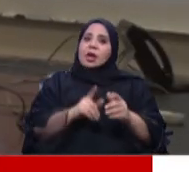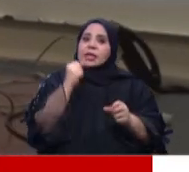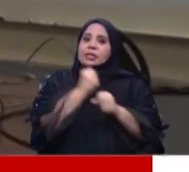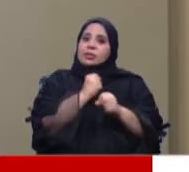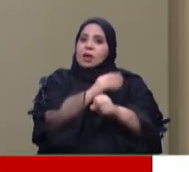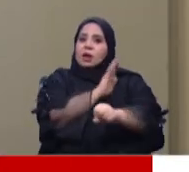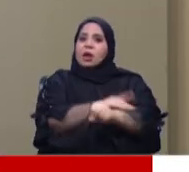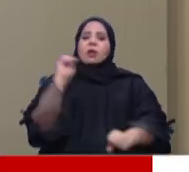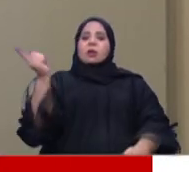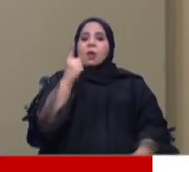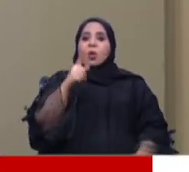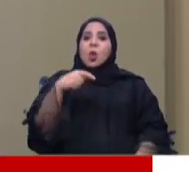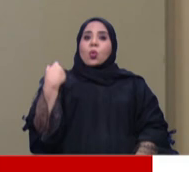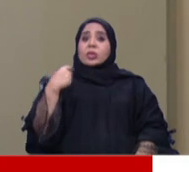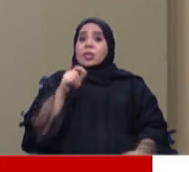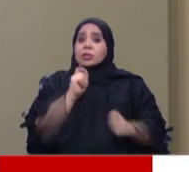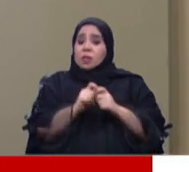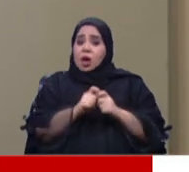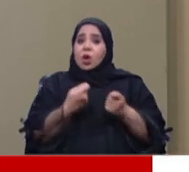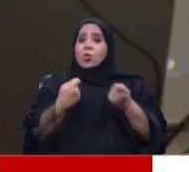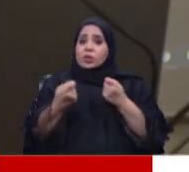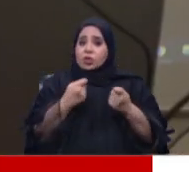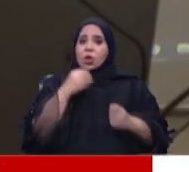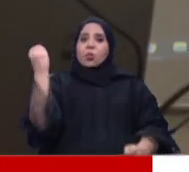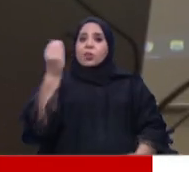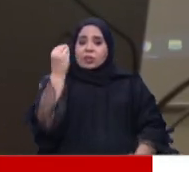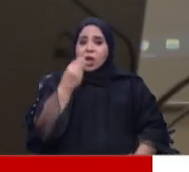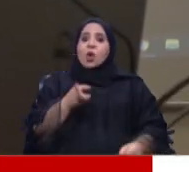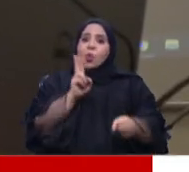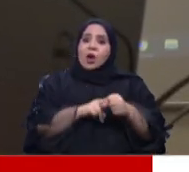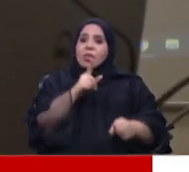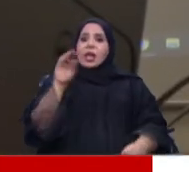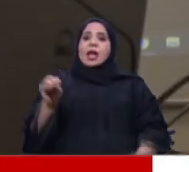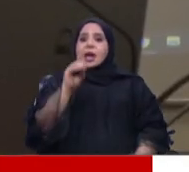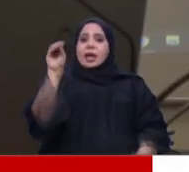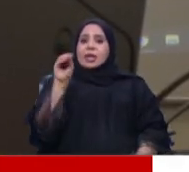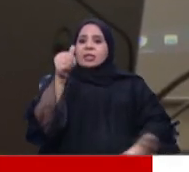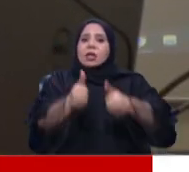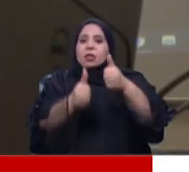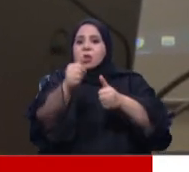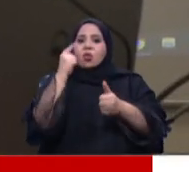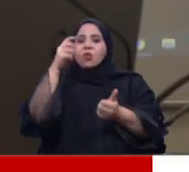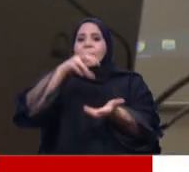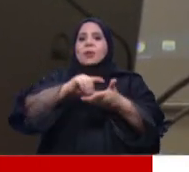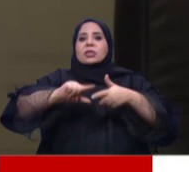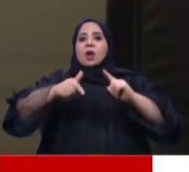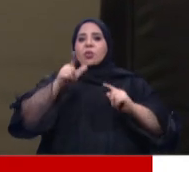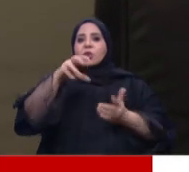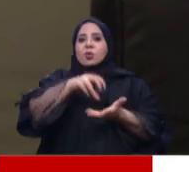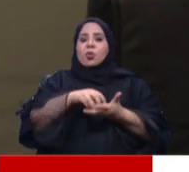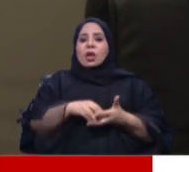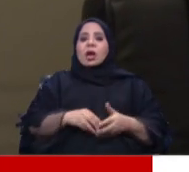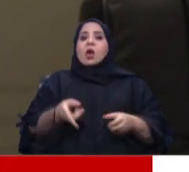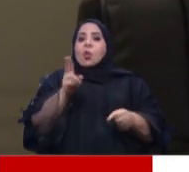لجهود كل من وزارة الصناعة والتجارة والسياحة وهيئة التقييس لدول مجلس التعاون لدول